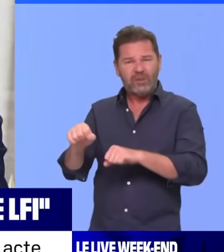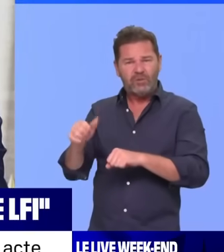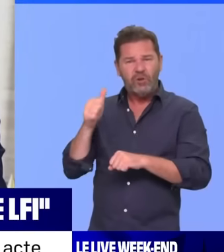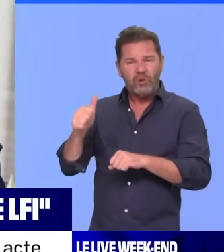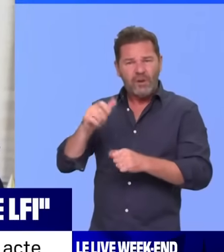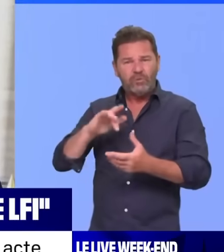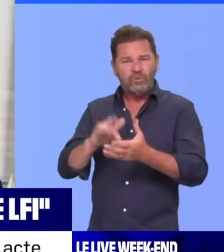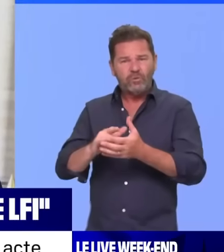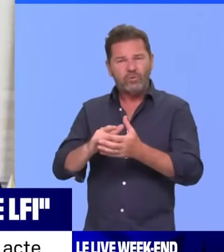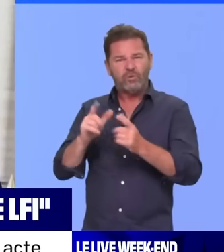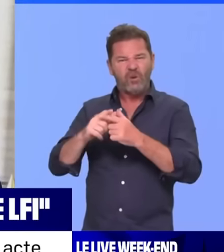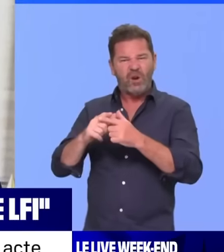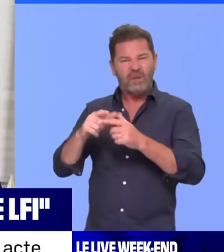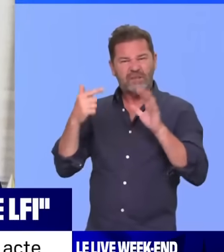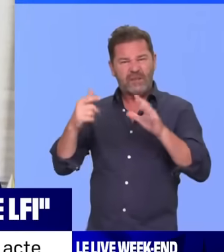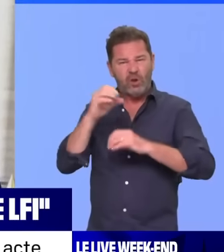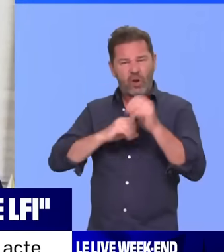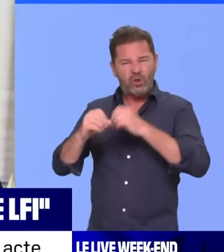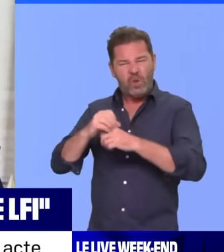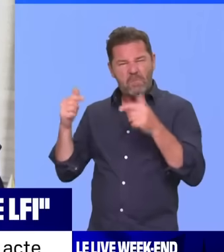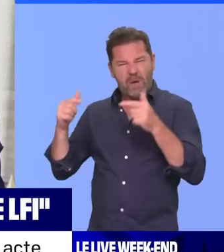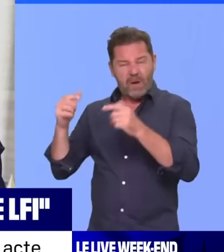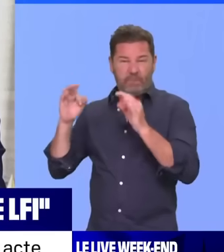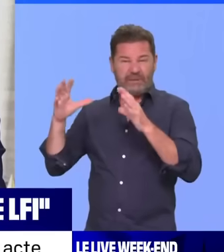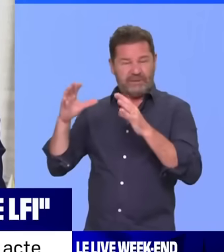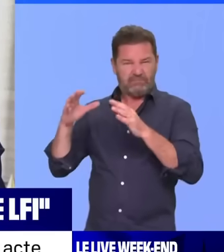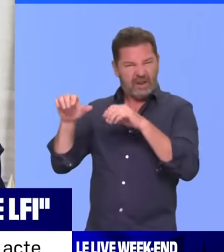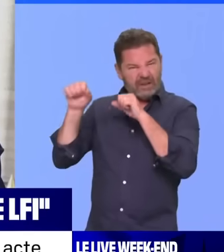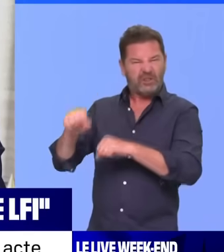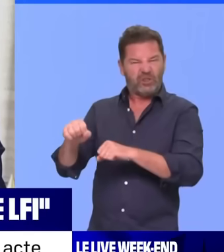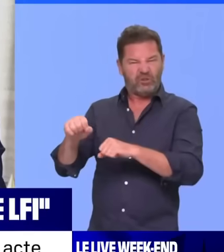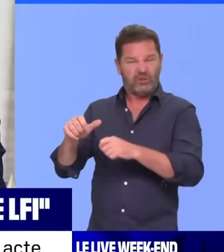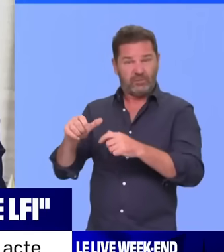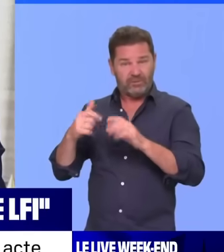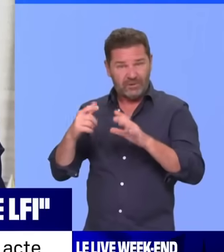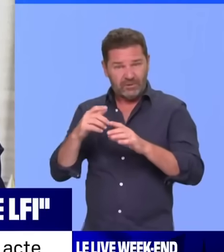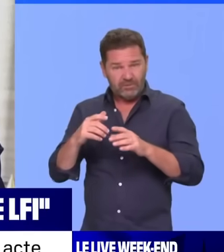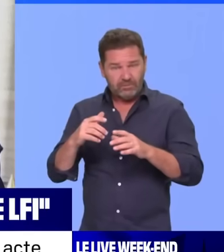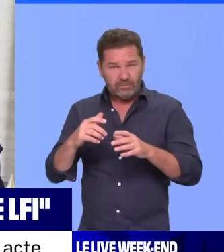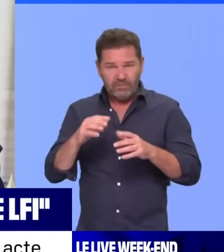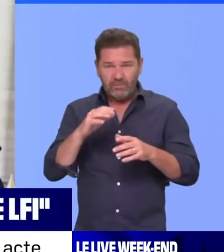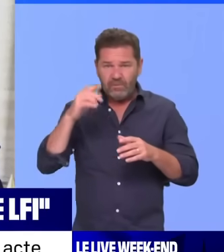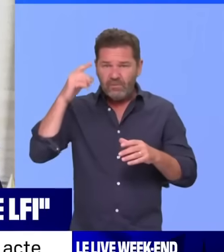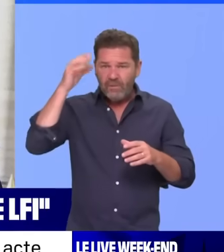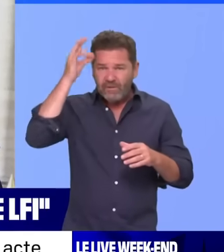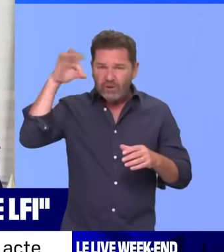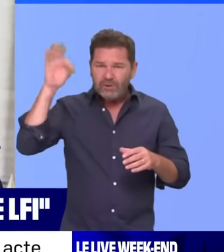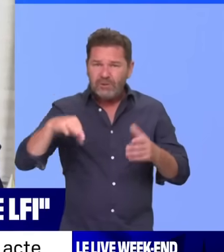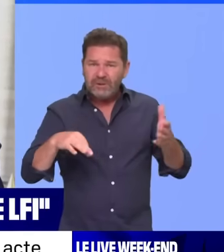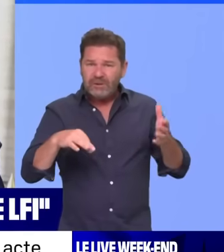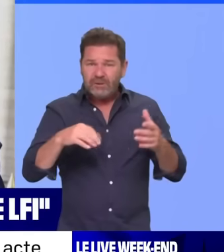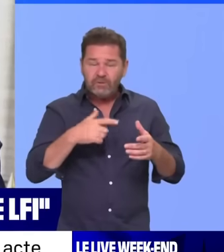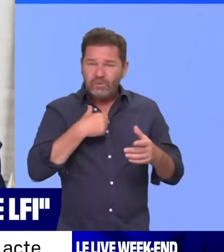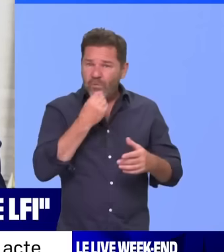l'État colonial d'Israël le 7 octobre au matin je comprends pas comment au sein de la France insoumise on peut être droit dans ses bottes et dire aujourd'hui il y a aucun problème avec ce